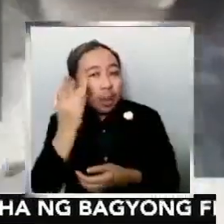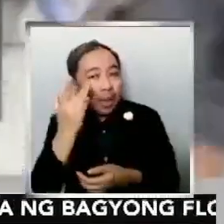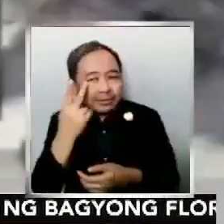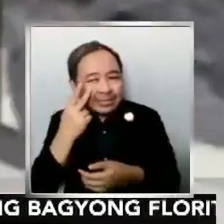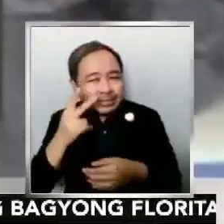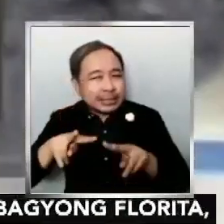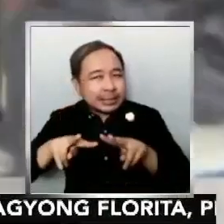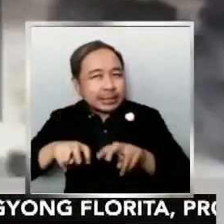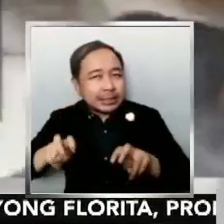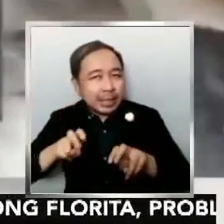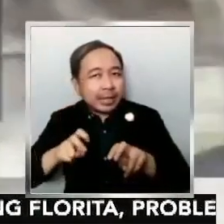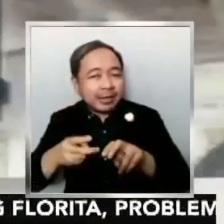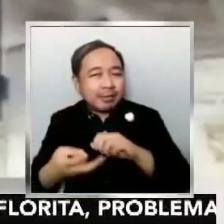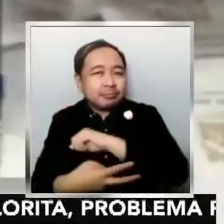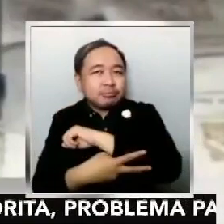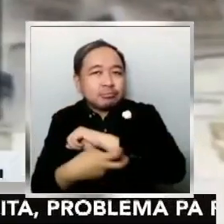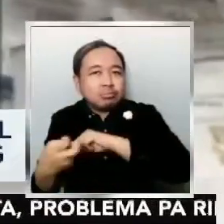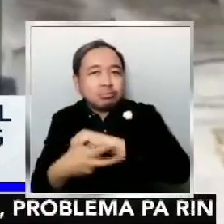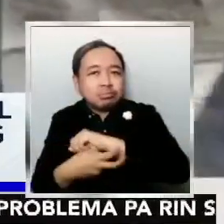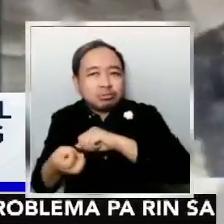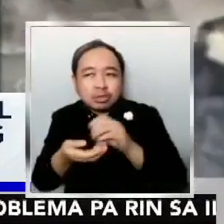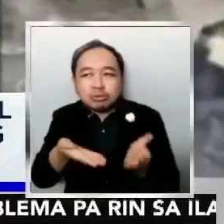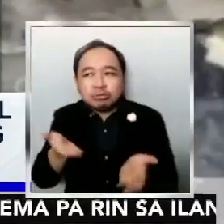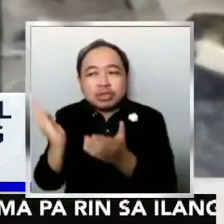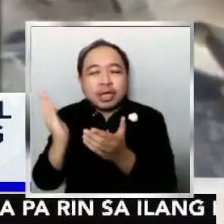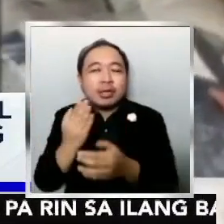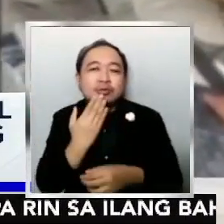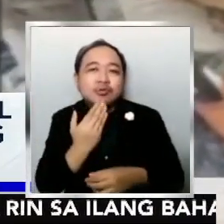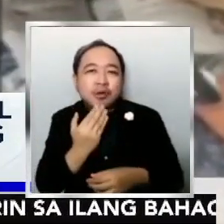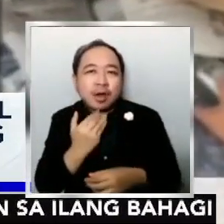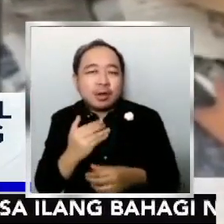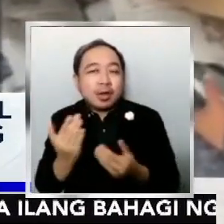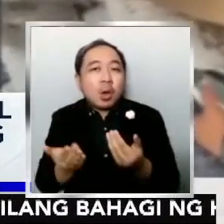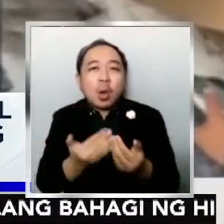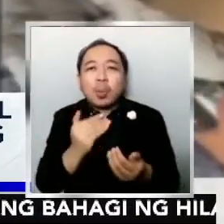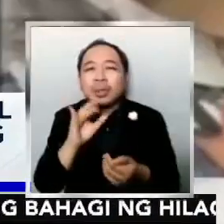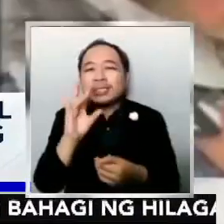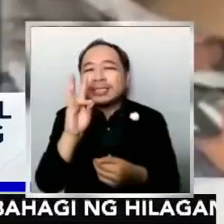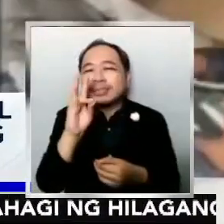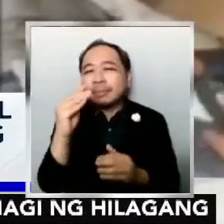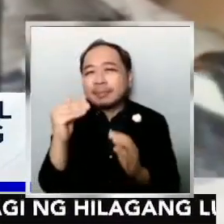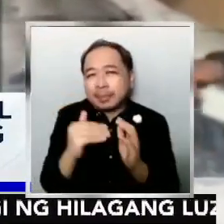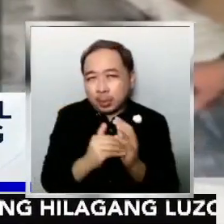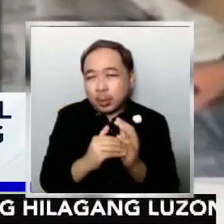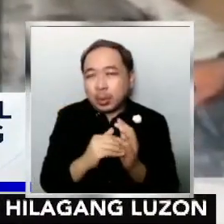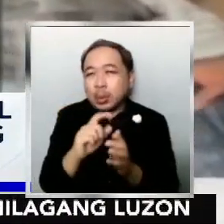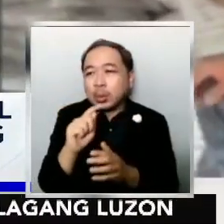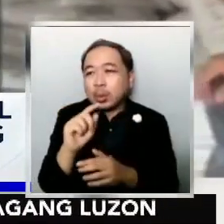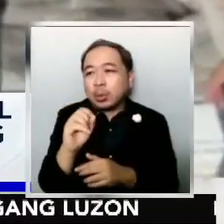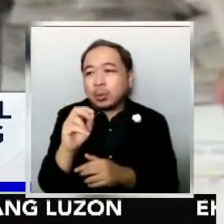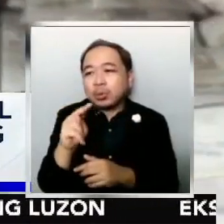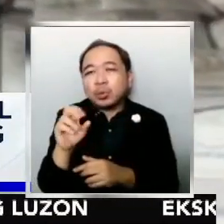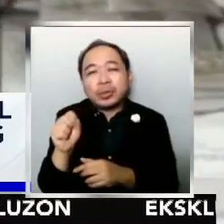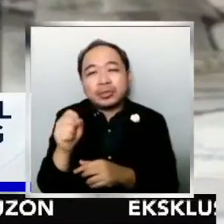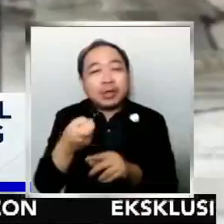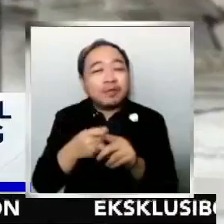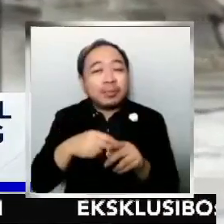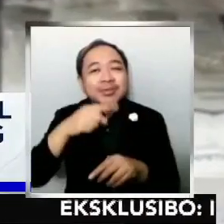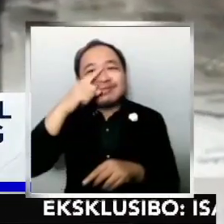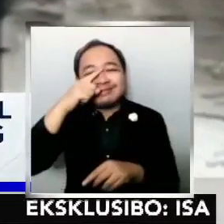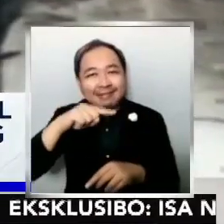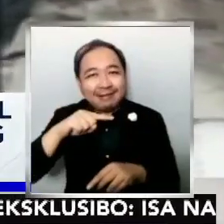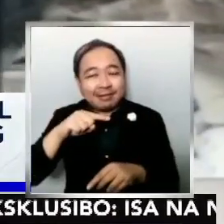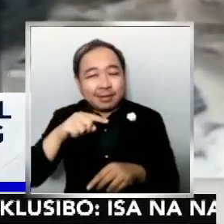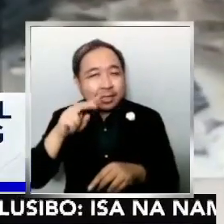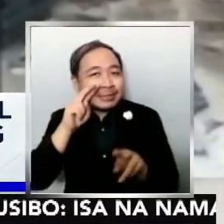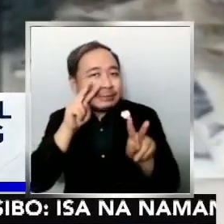Ayon sa Office of the Press Secretary, kaugnay ito nang aabot sa 7,000 metriko tonelada ng asukal mula Thailand na naharang sa Port of Subic noong nakaraang